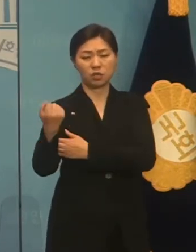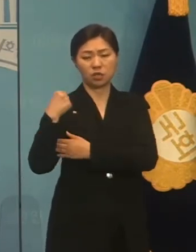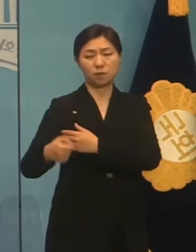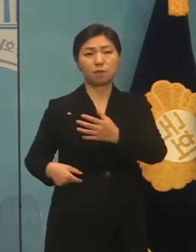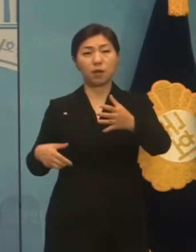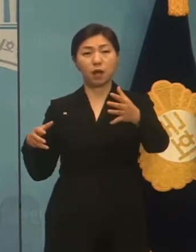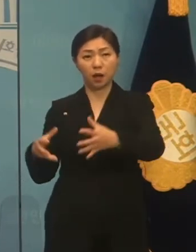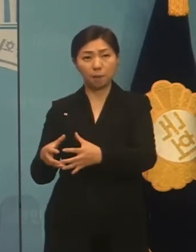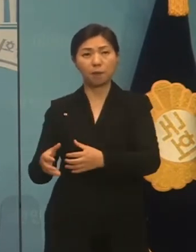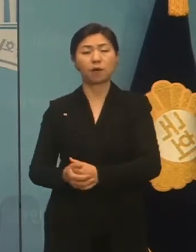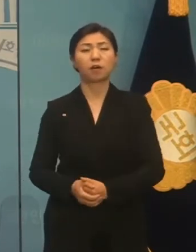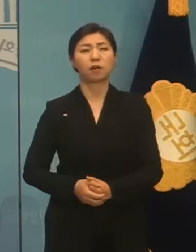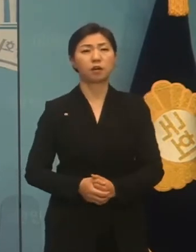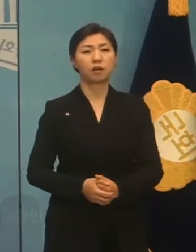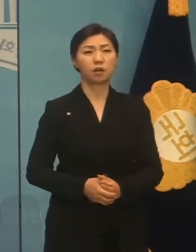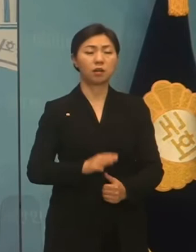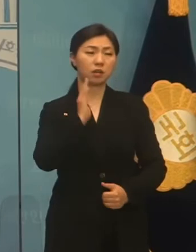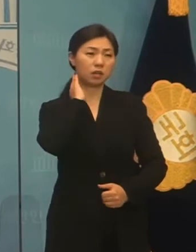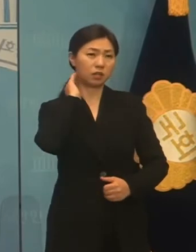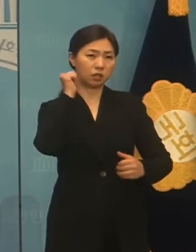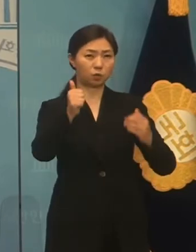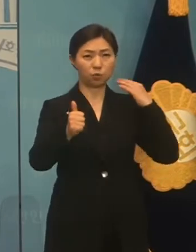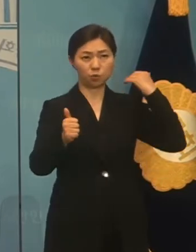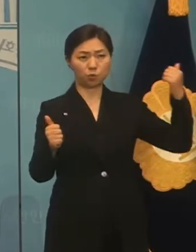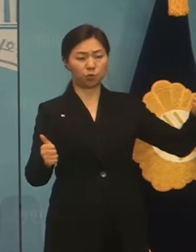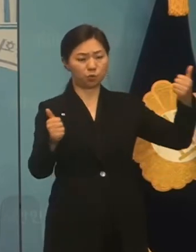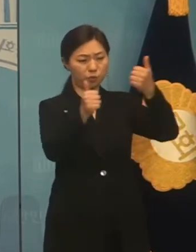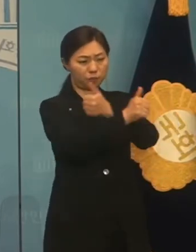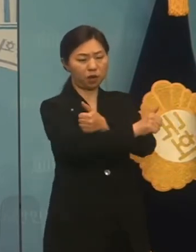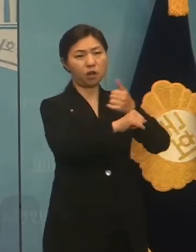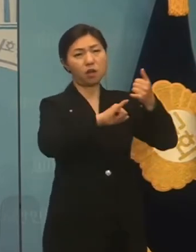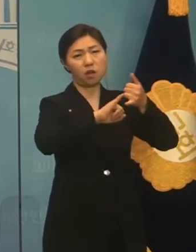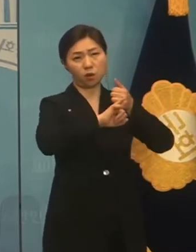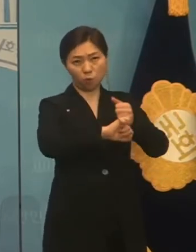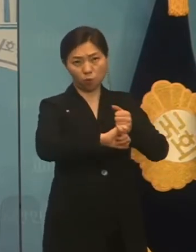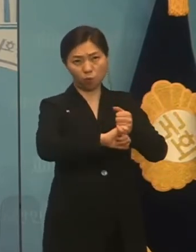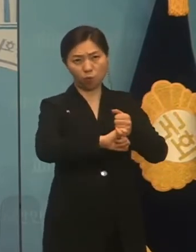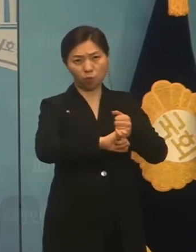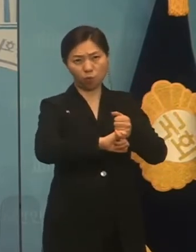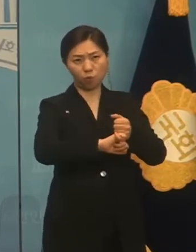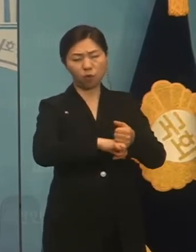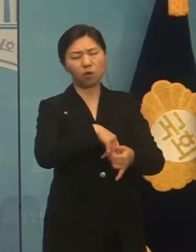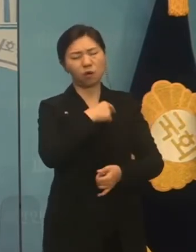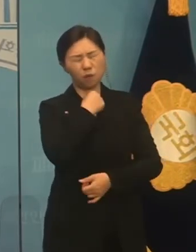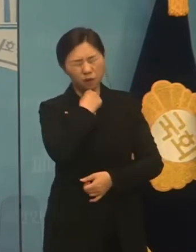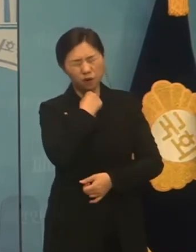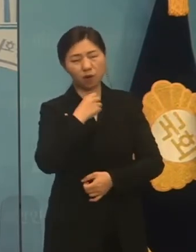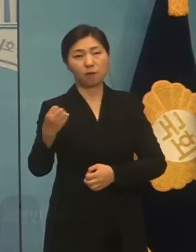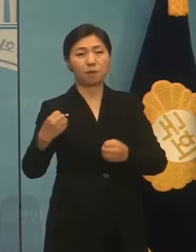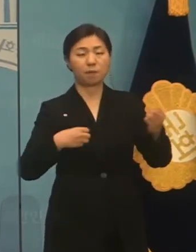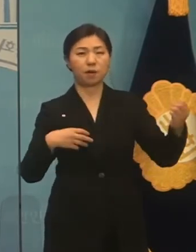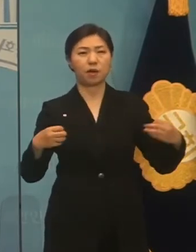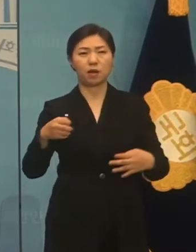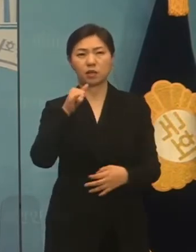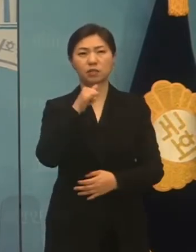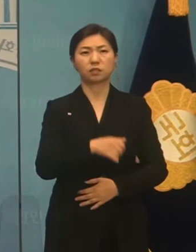합쳐 정권 교체를 반드시 이루어달라고 열망하고 계십니다.